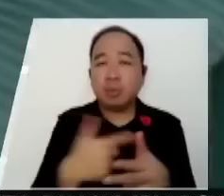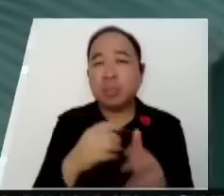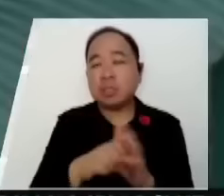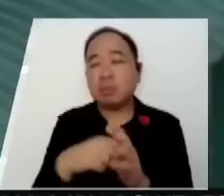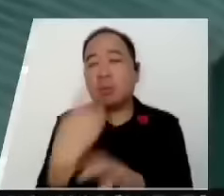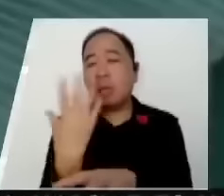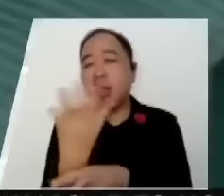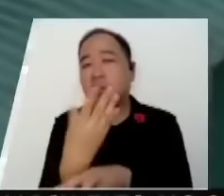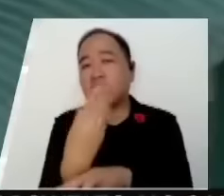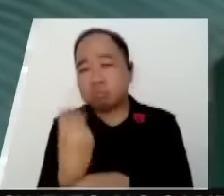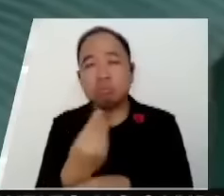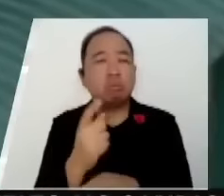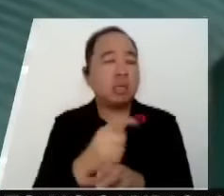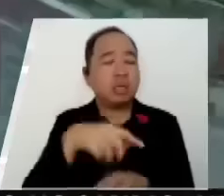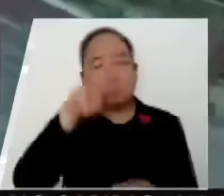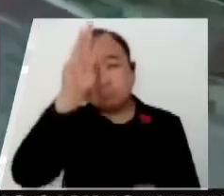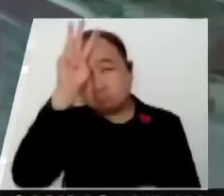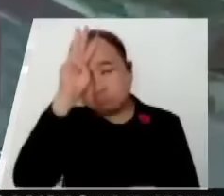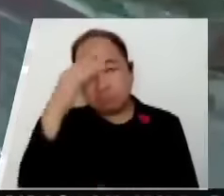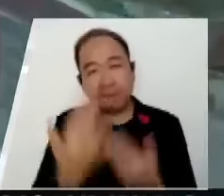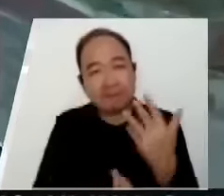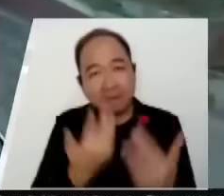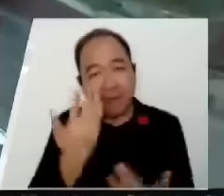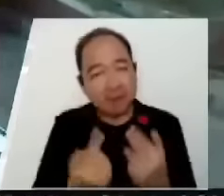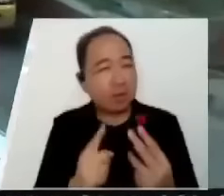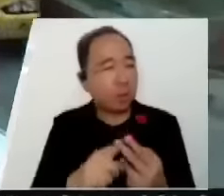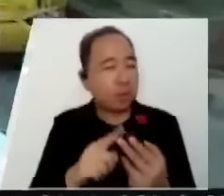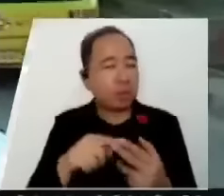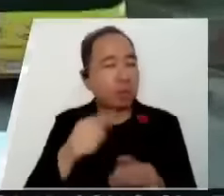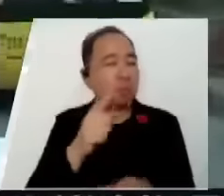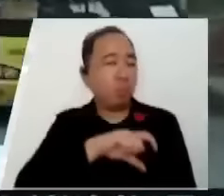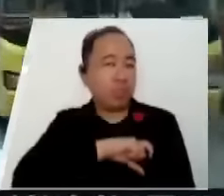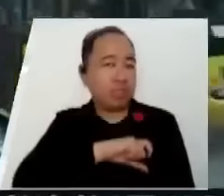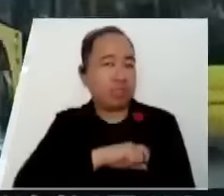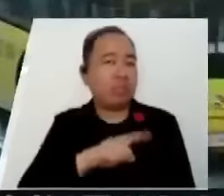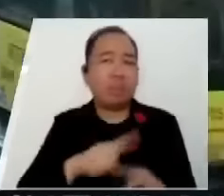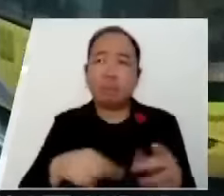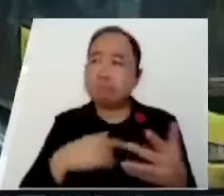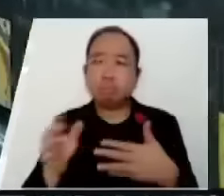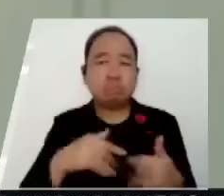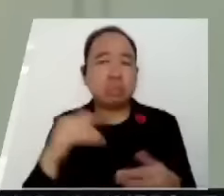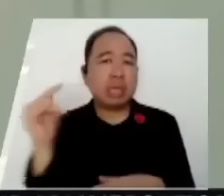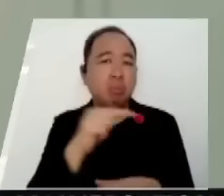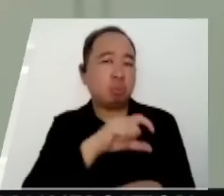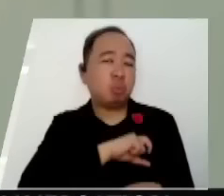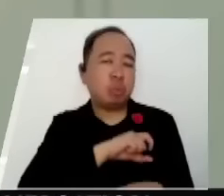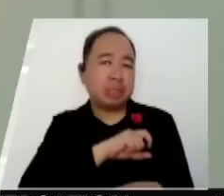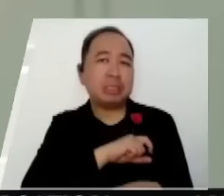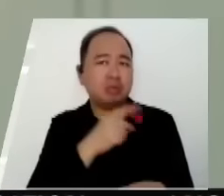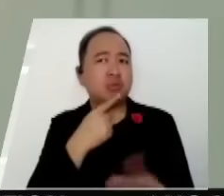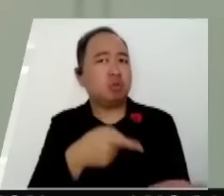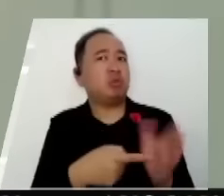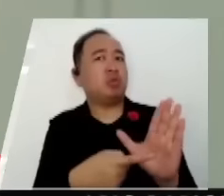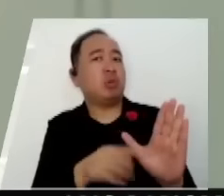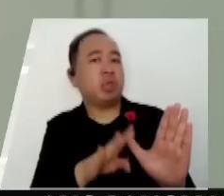bombero at Philippine National Police. Pero kahit airport police ang mga nagpakilalang dumaan sa busway, ang airport